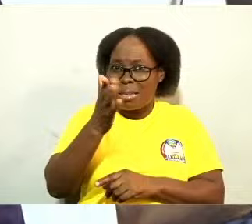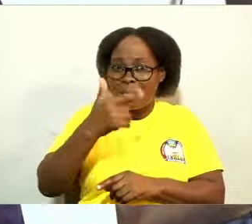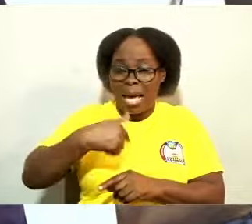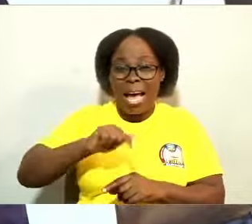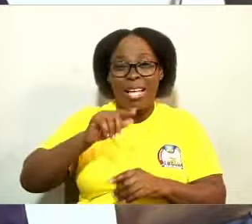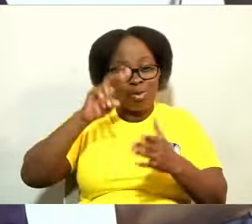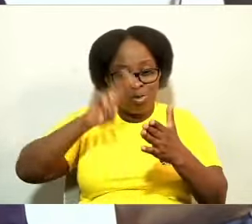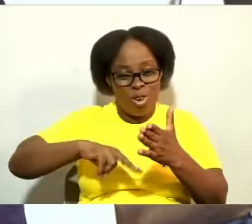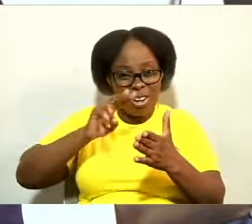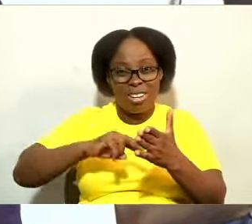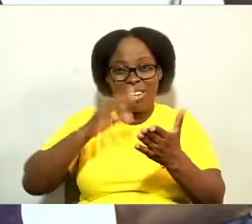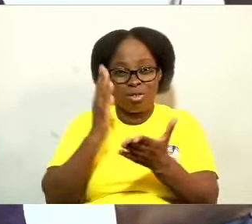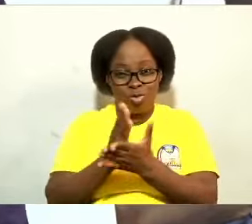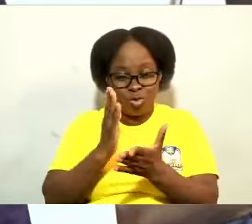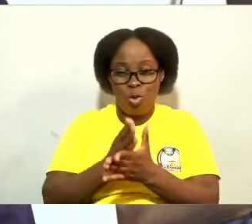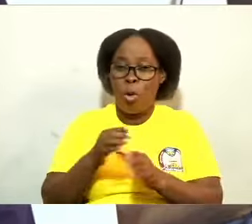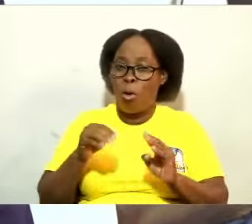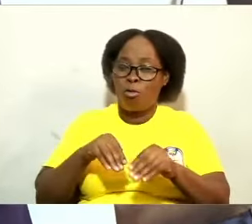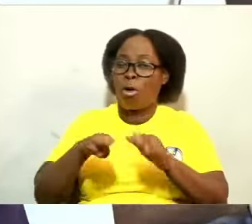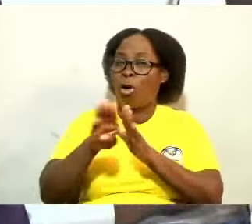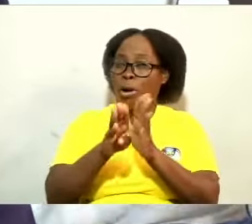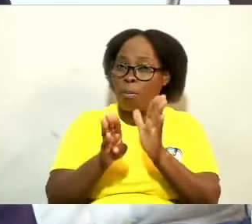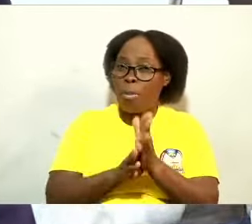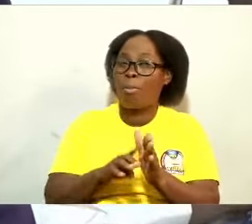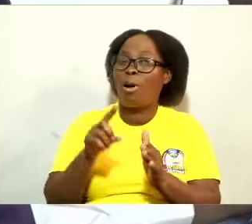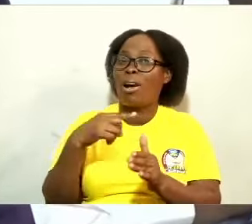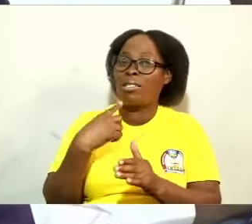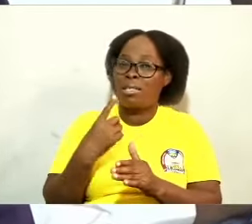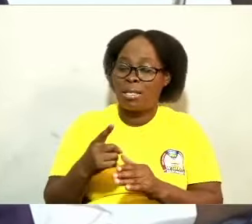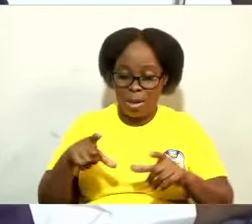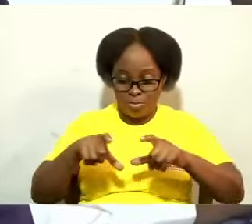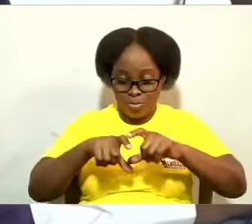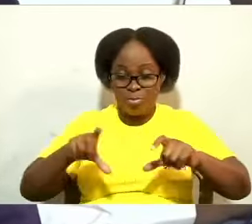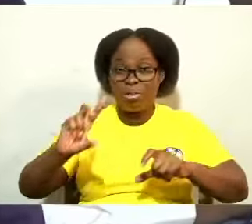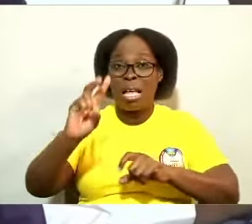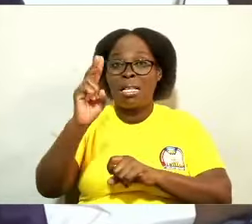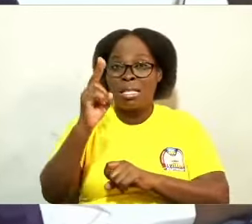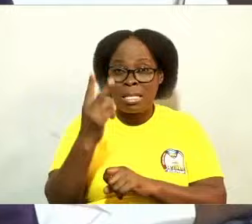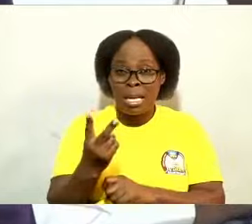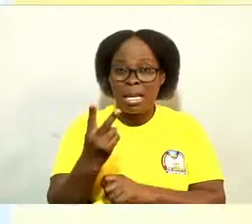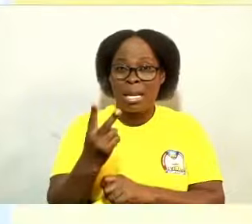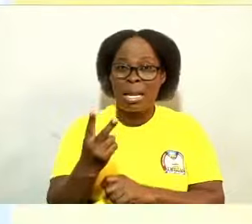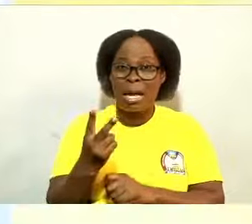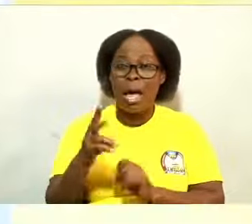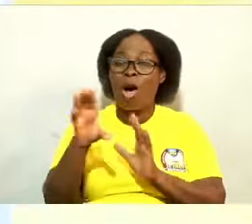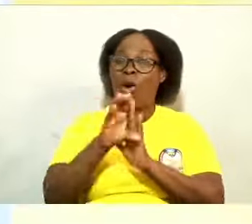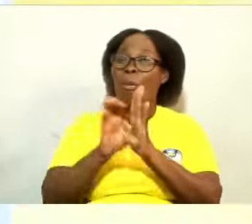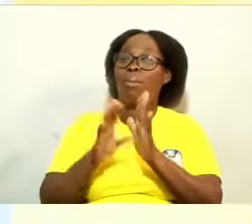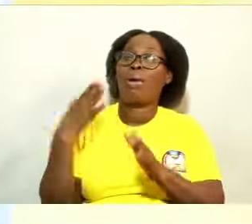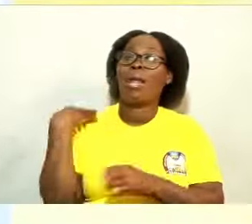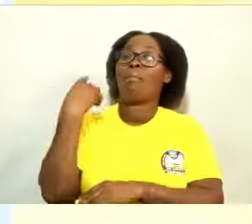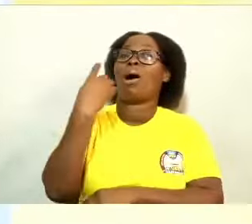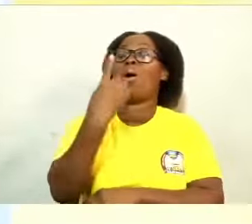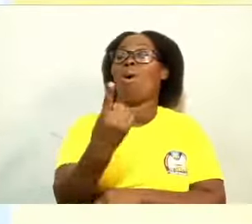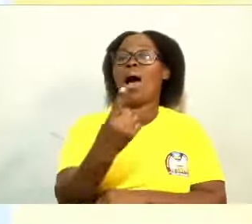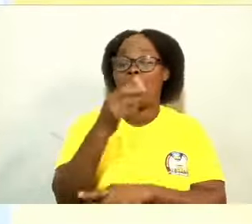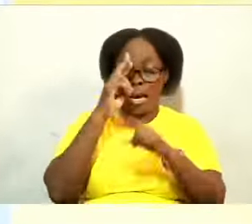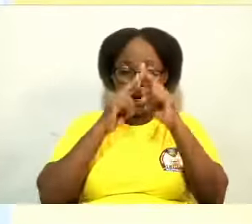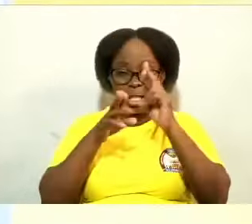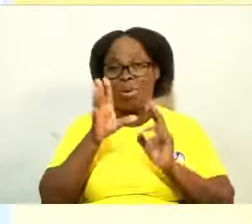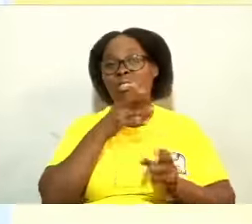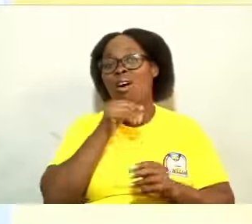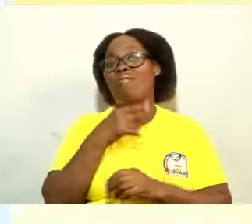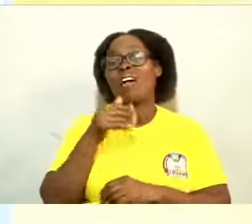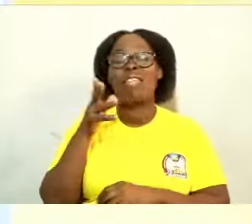dira, tuna ramani. Anasema kwenye ubao wa pili, amri namba moja ni waheshimu baba yako